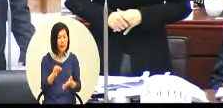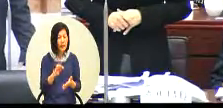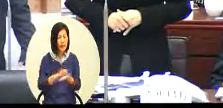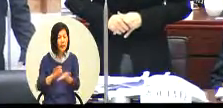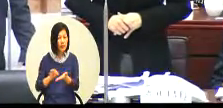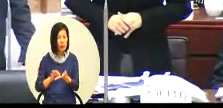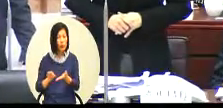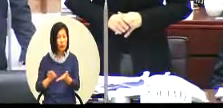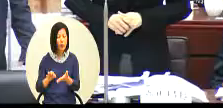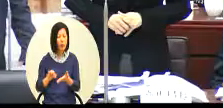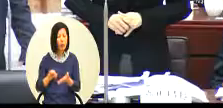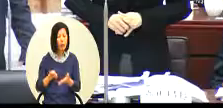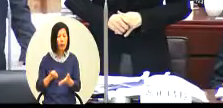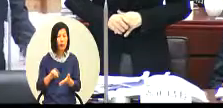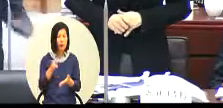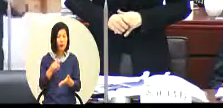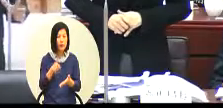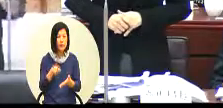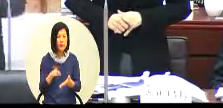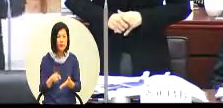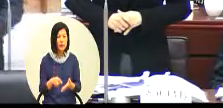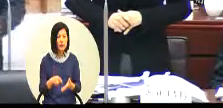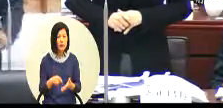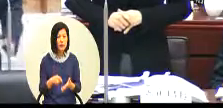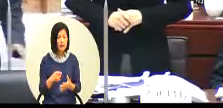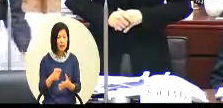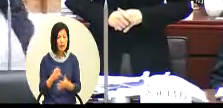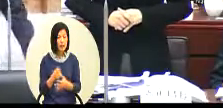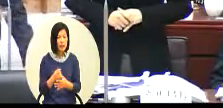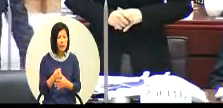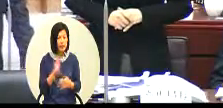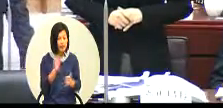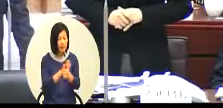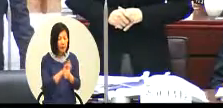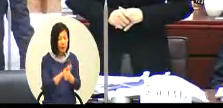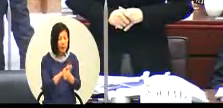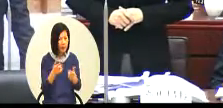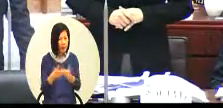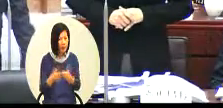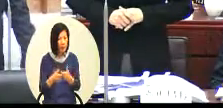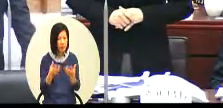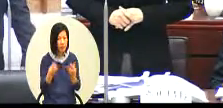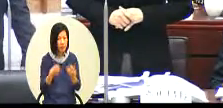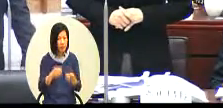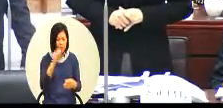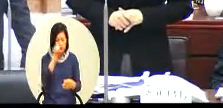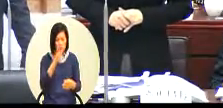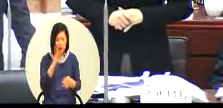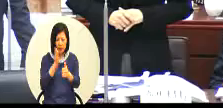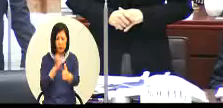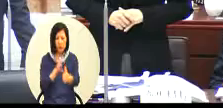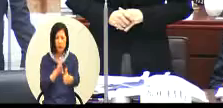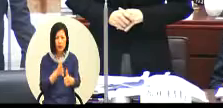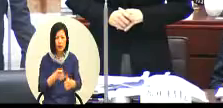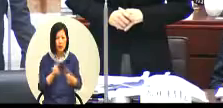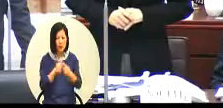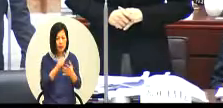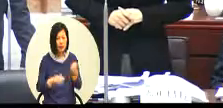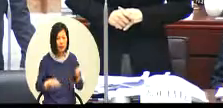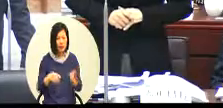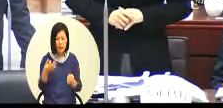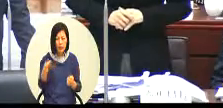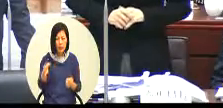个没有办法在资源的配合之下，所以说在这上面我才要特别请教你人力跟资源